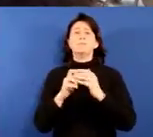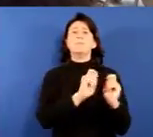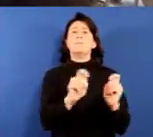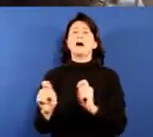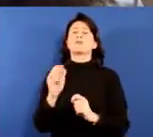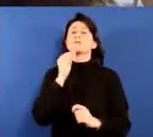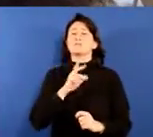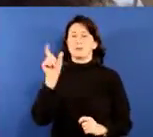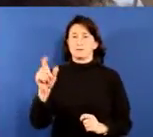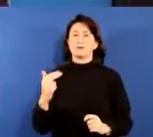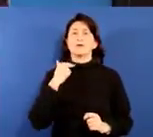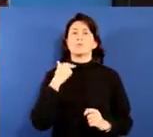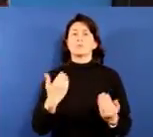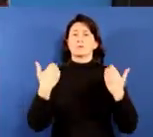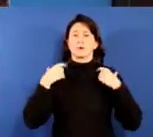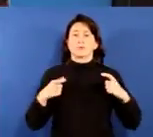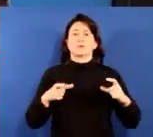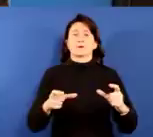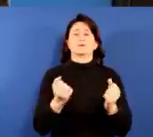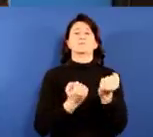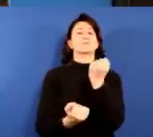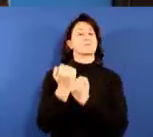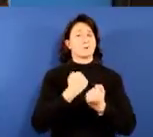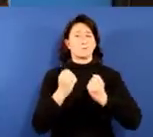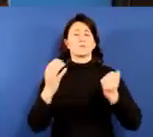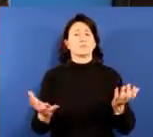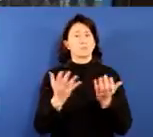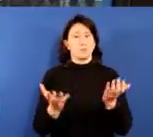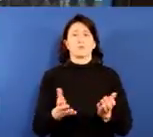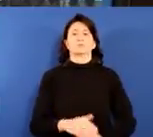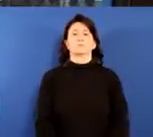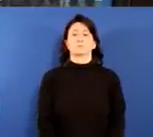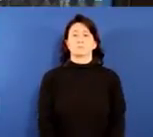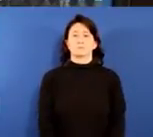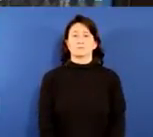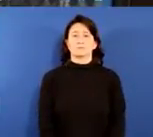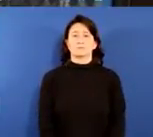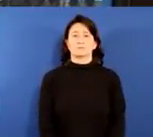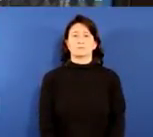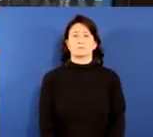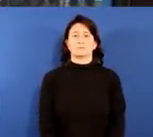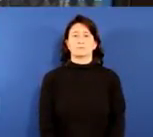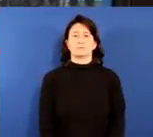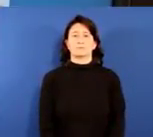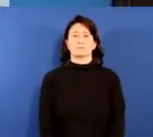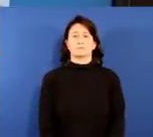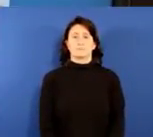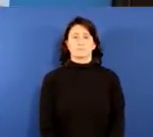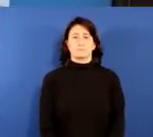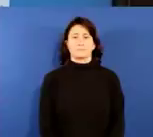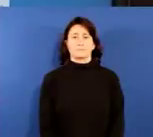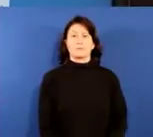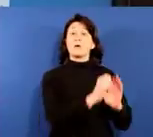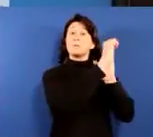Bilboko BBK aretoan izan da eta bertan Miren Josune Aristondo Kulturako Foru Diputatuak egitasmoaren garrantzia nabarmendu du.